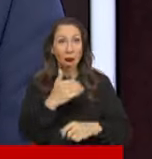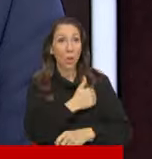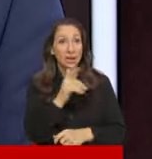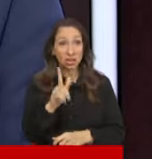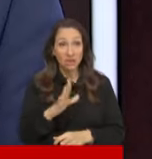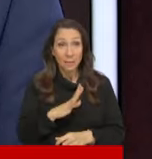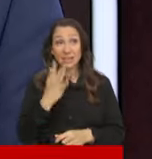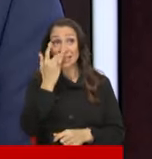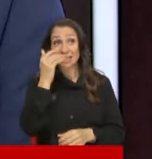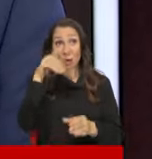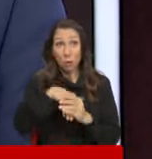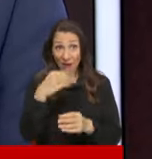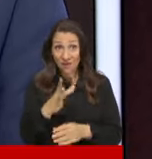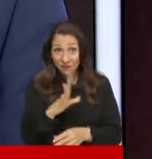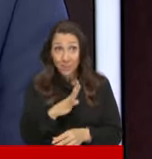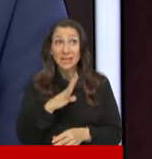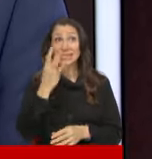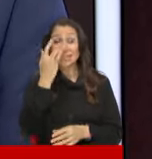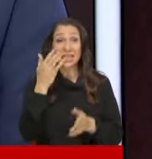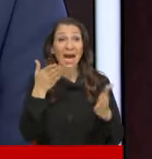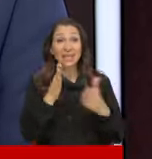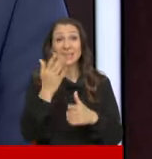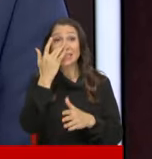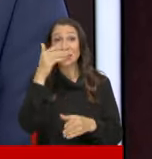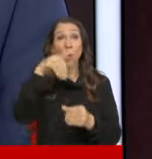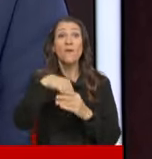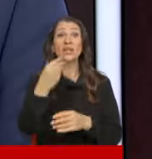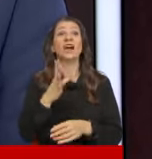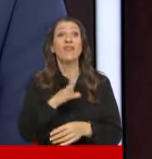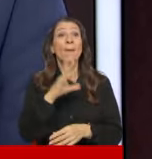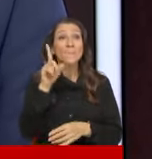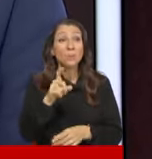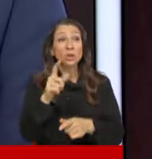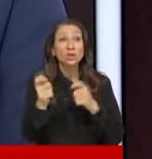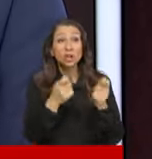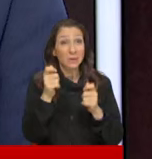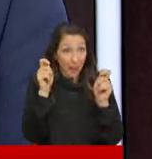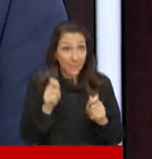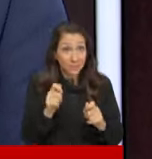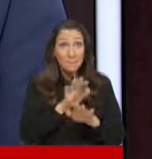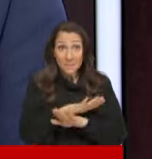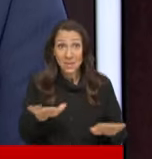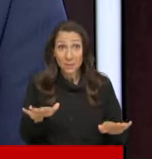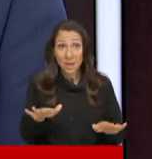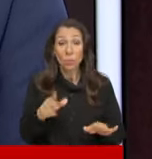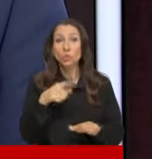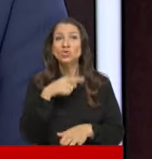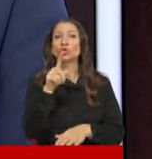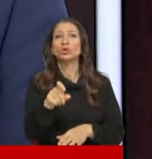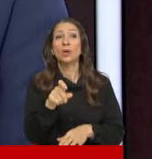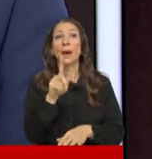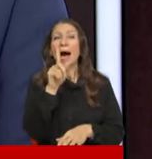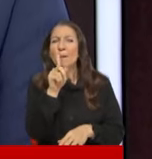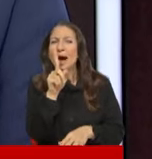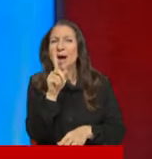ihtiyacı var mı sahte seçmen var mı sahte adreslerde sahte seçmen var mı Bunların çalışmasını yaptınız mı tamamladınız mı bunu soracağım